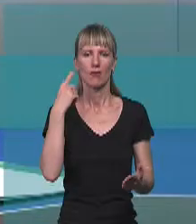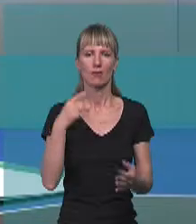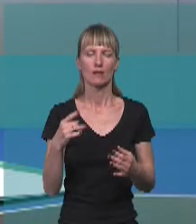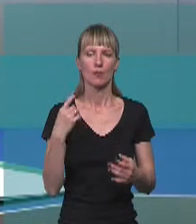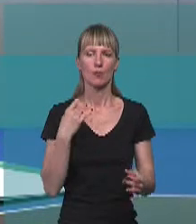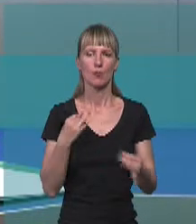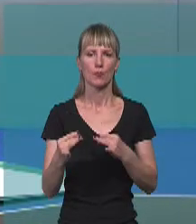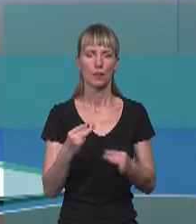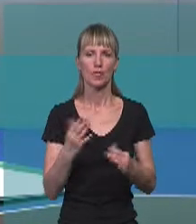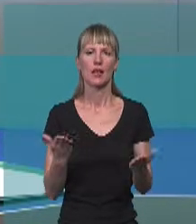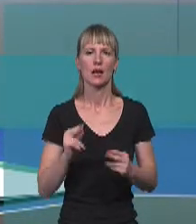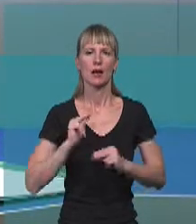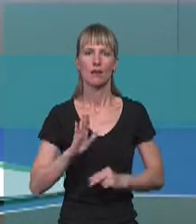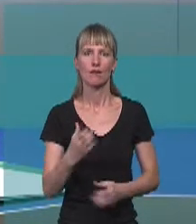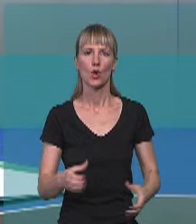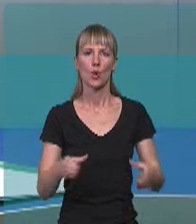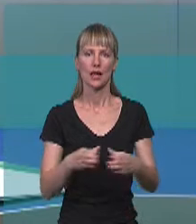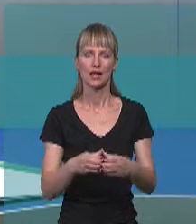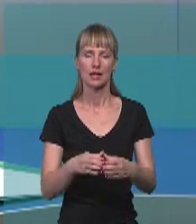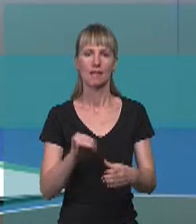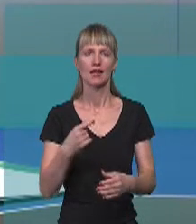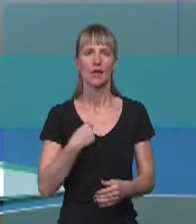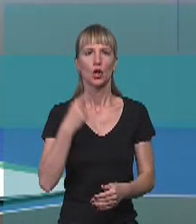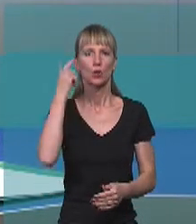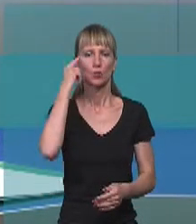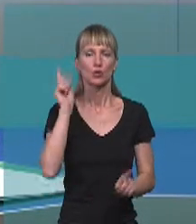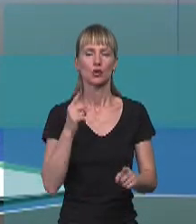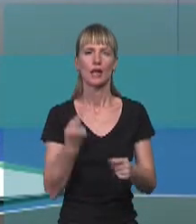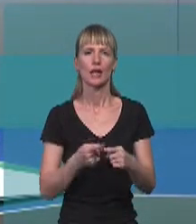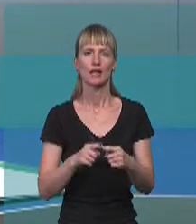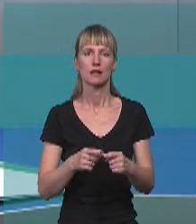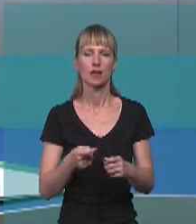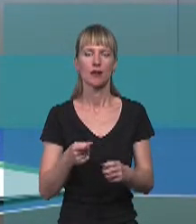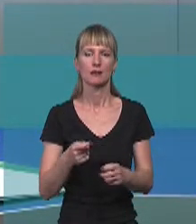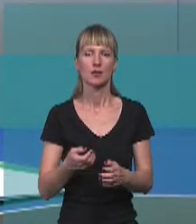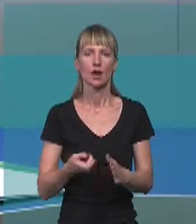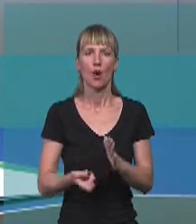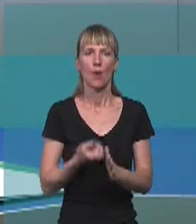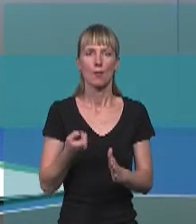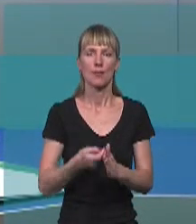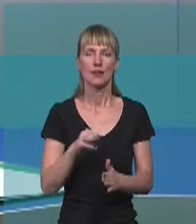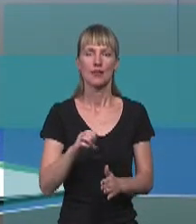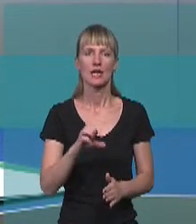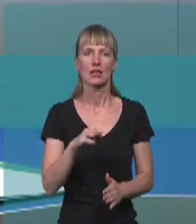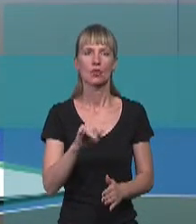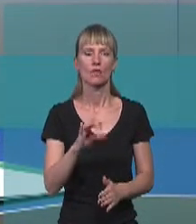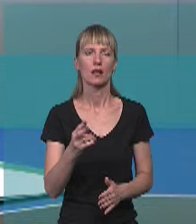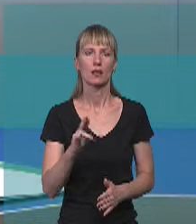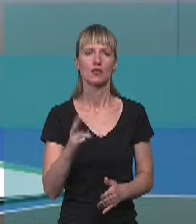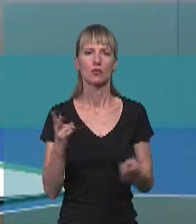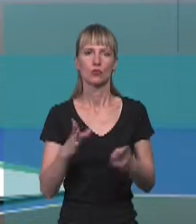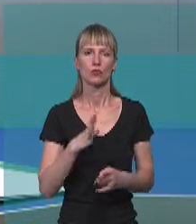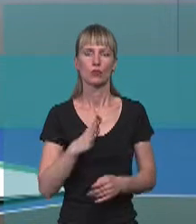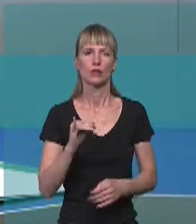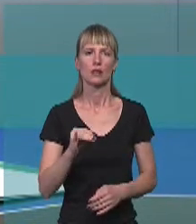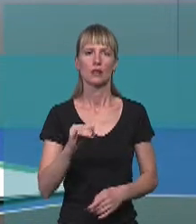чином вона працює в колективі. І я думаю, що оце тестування і результати тестування дуже будуть в нагоді і